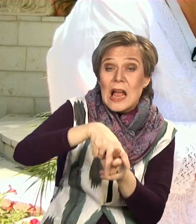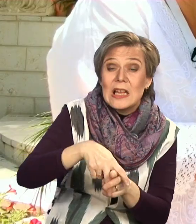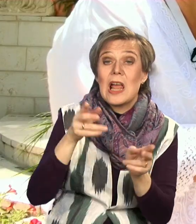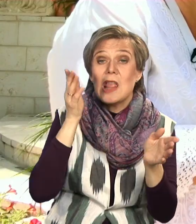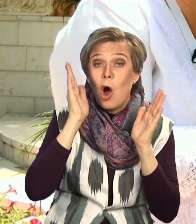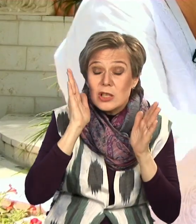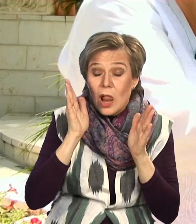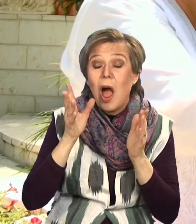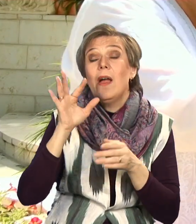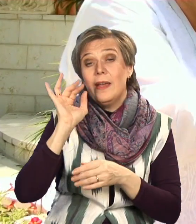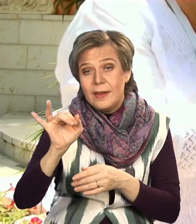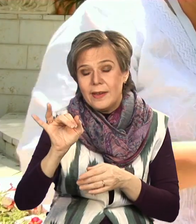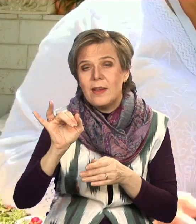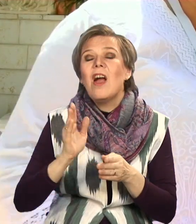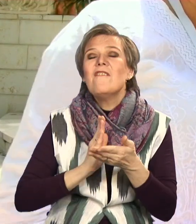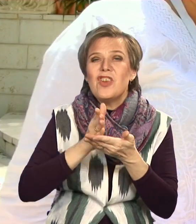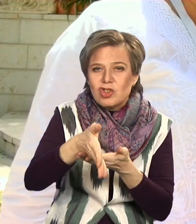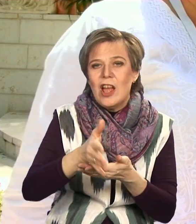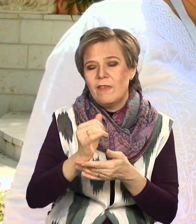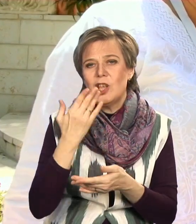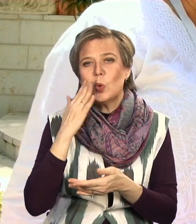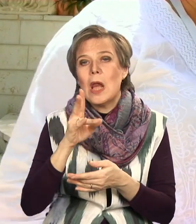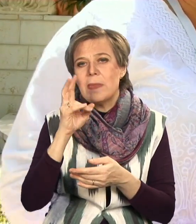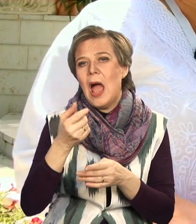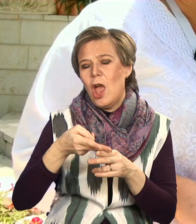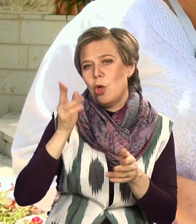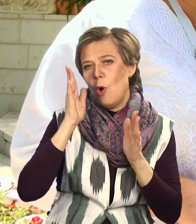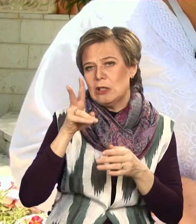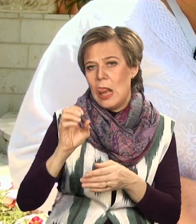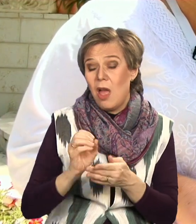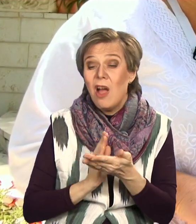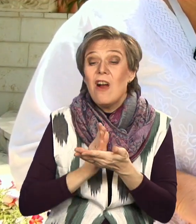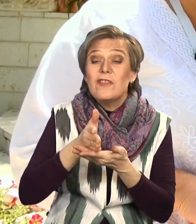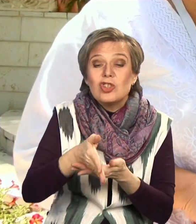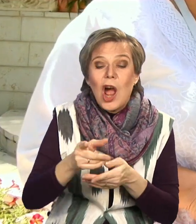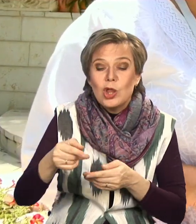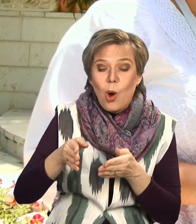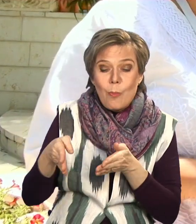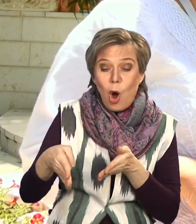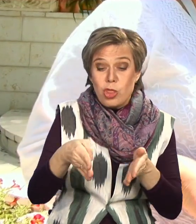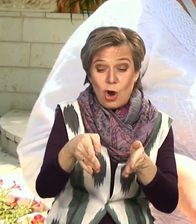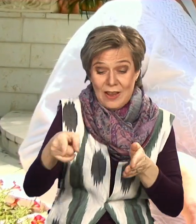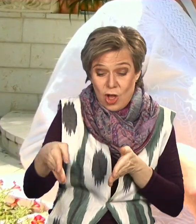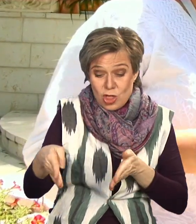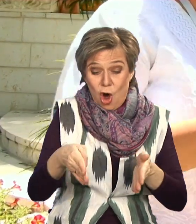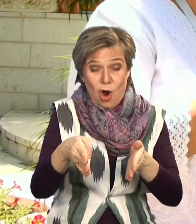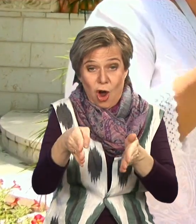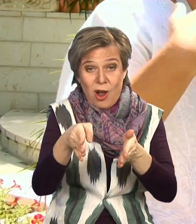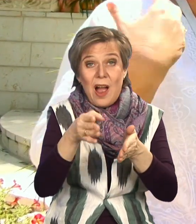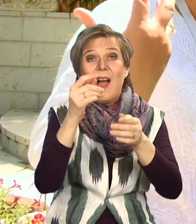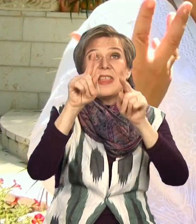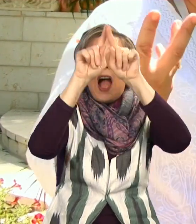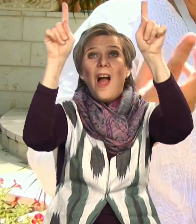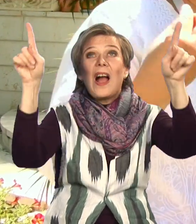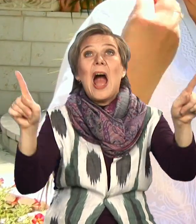этого мессианского пророчества въезжает в Иерусалим на этом осле. Въезжает по дороге римского периода. Эта дорога изображается на